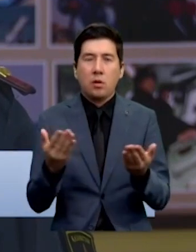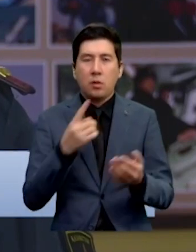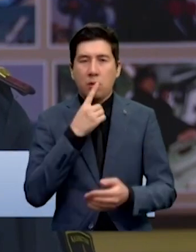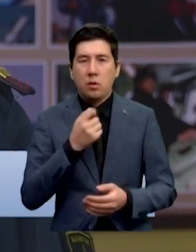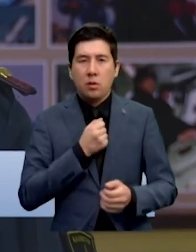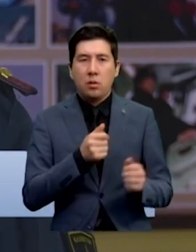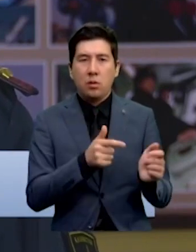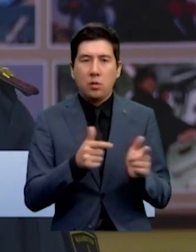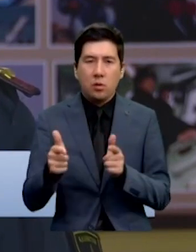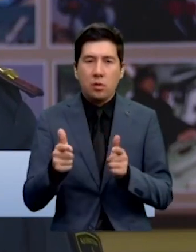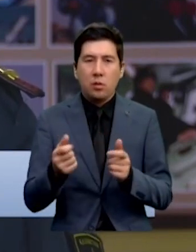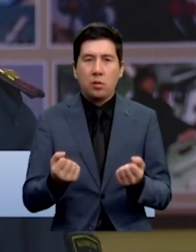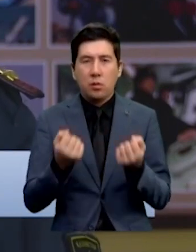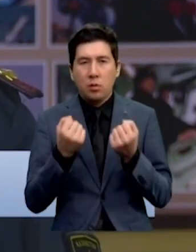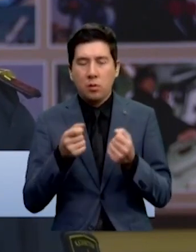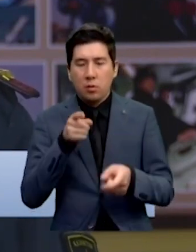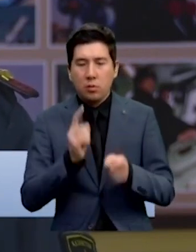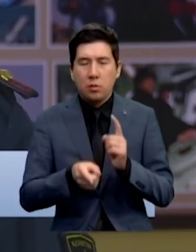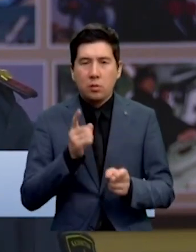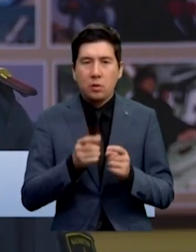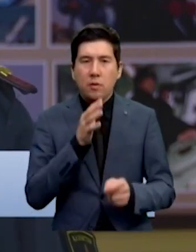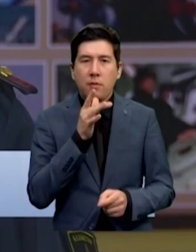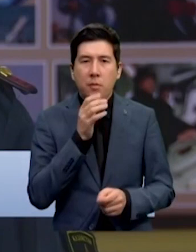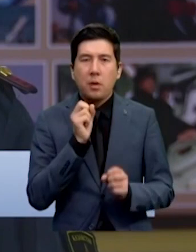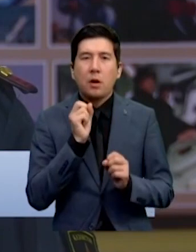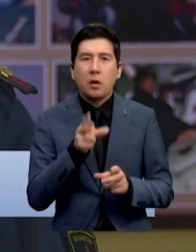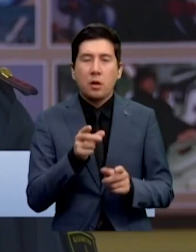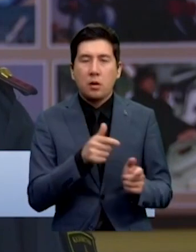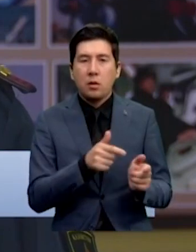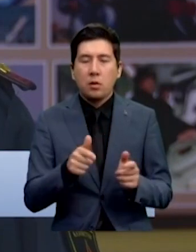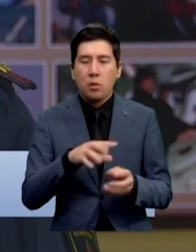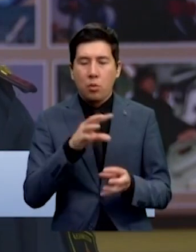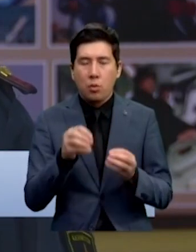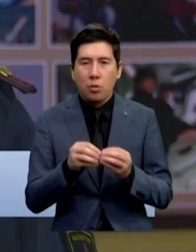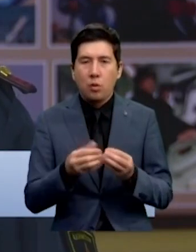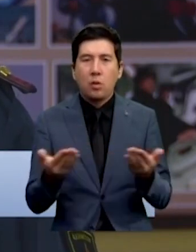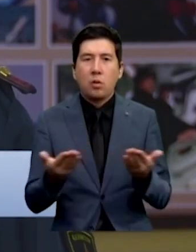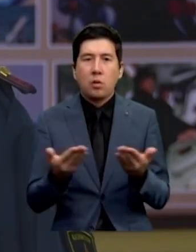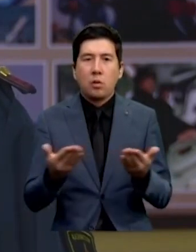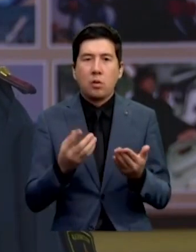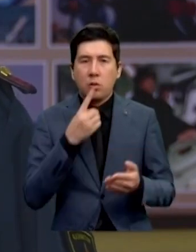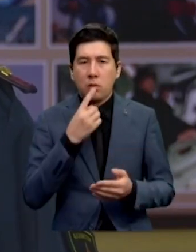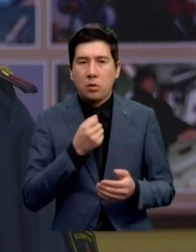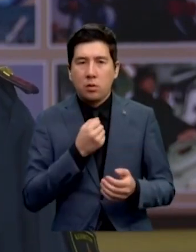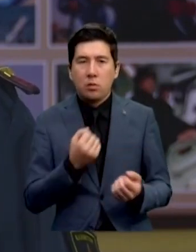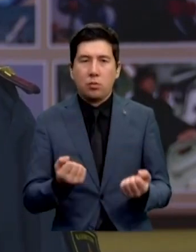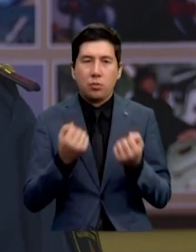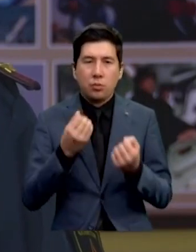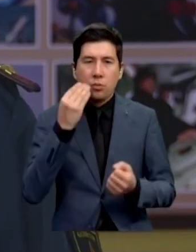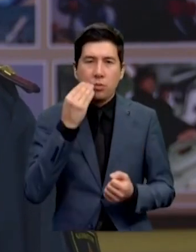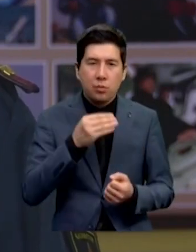әзірлігі, онымен қоса жауынгерлік даярлығы қандай нәтиже екен, әскерлер қандай